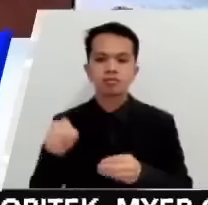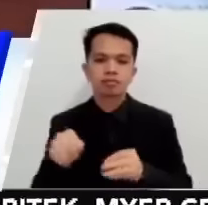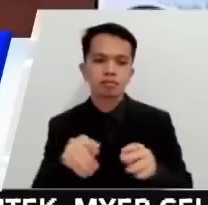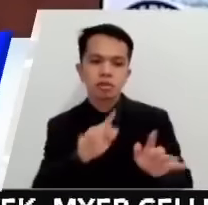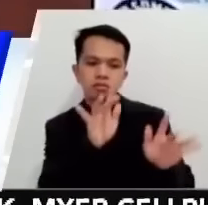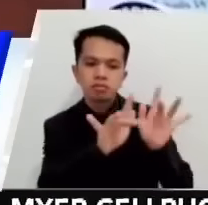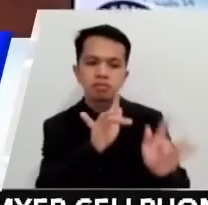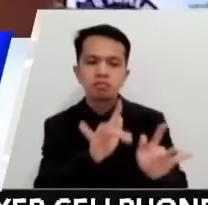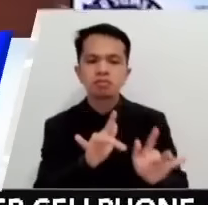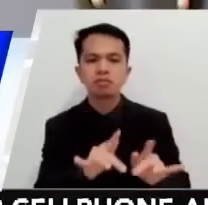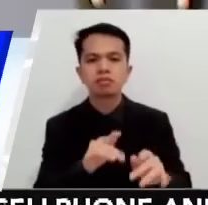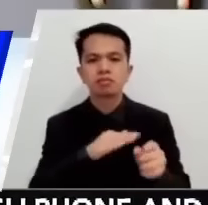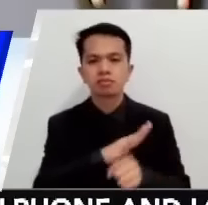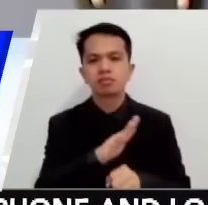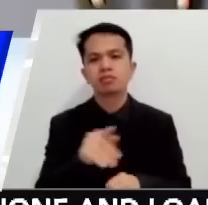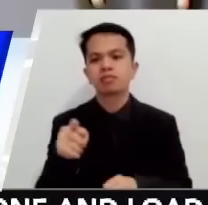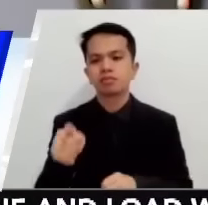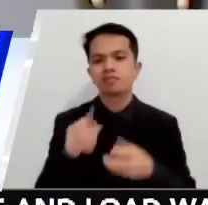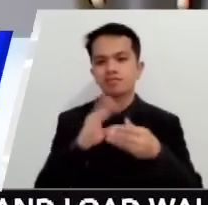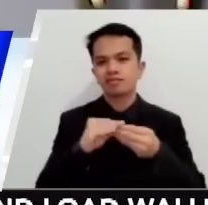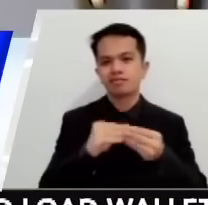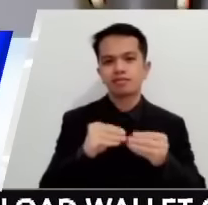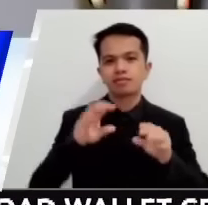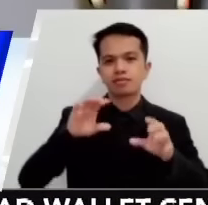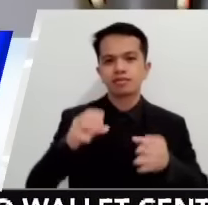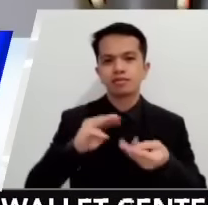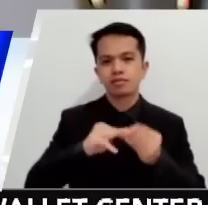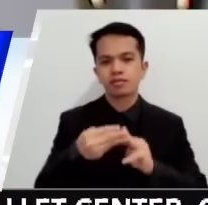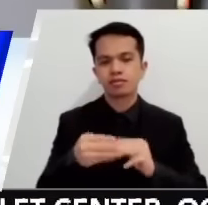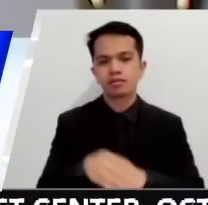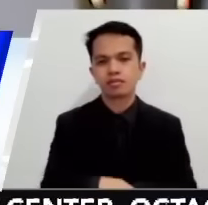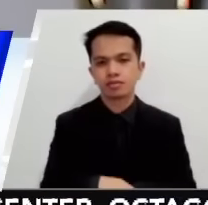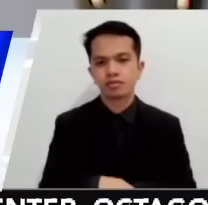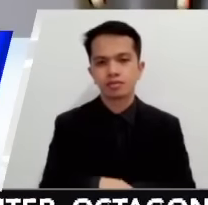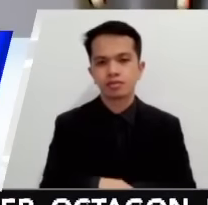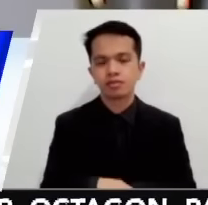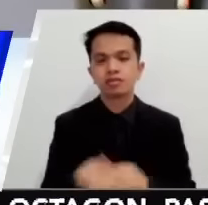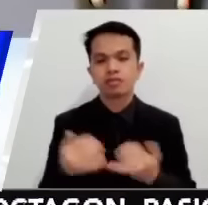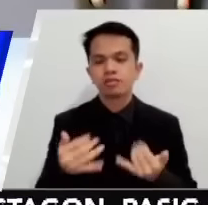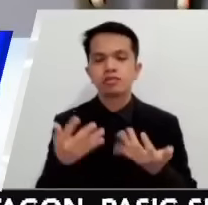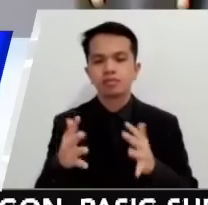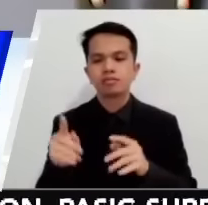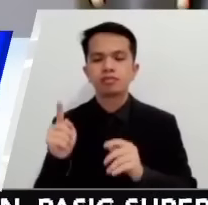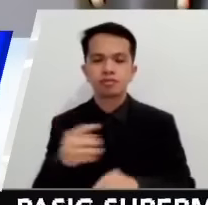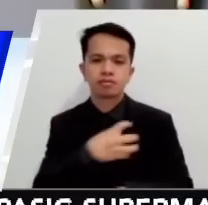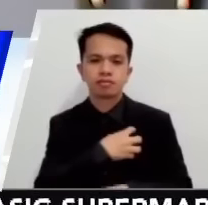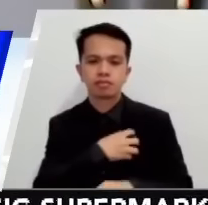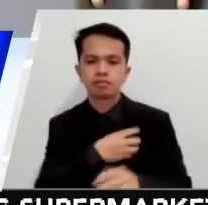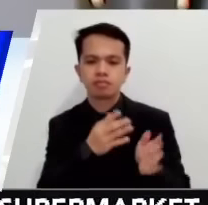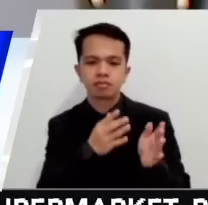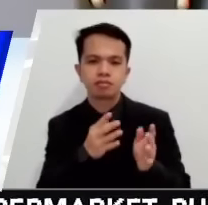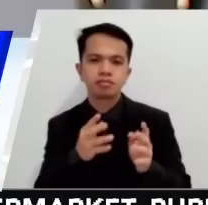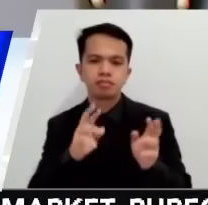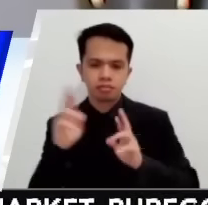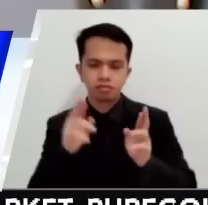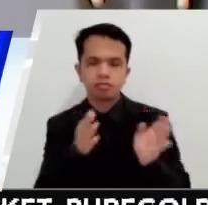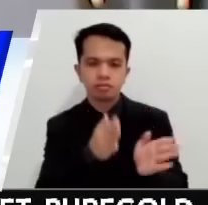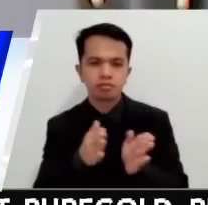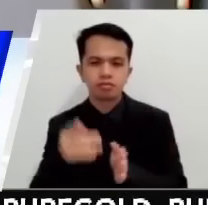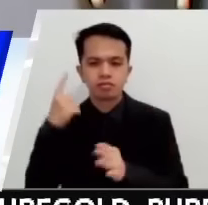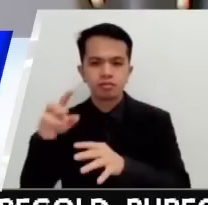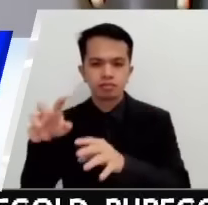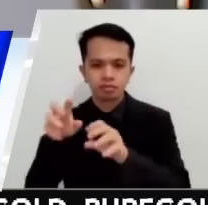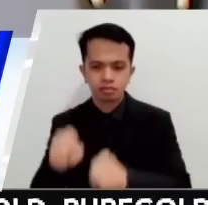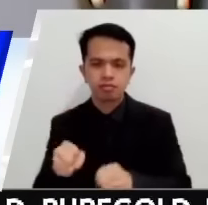ito ng kanilang kaklase. Siya ay dumulog dito sa WCPD natin at na-produce na natin yung mga documentary